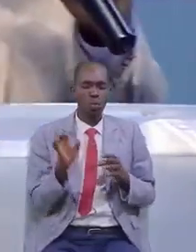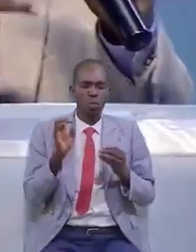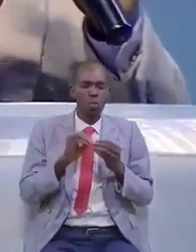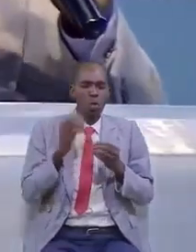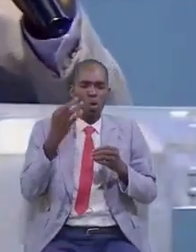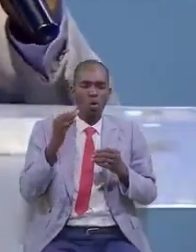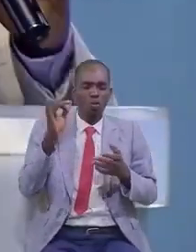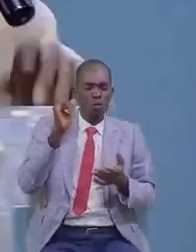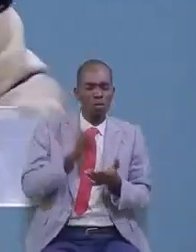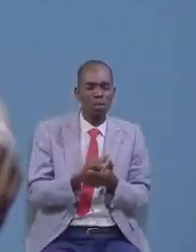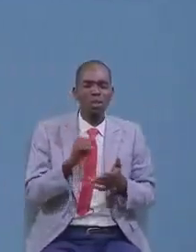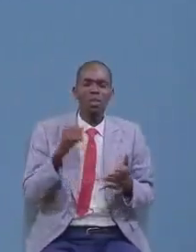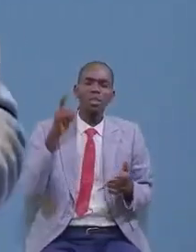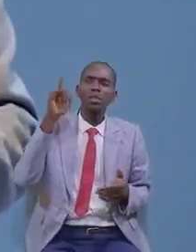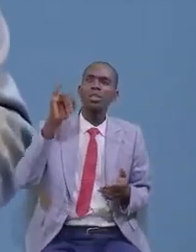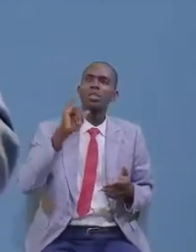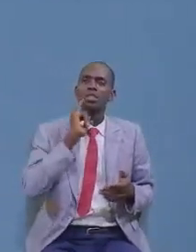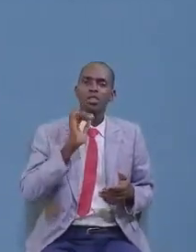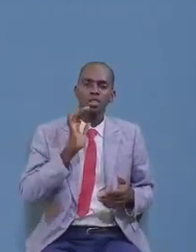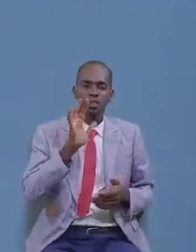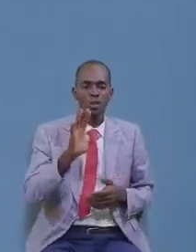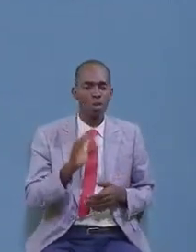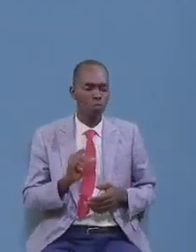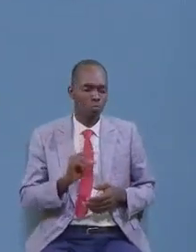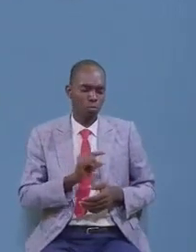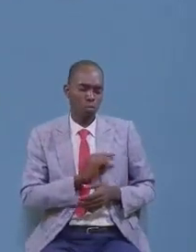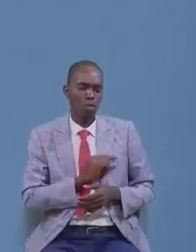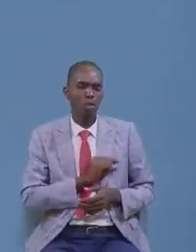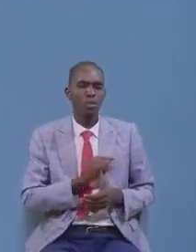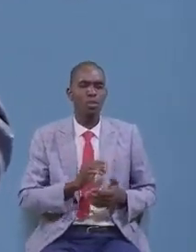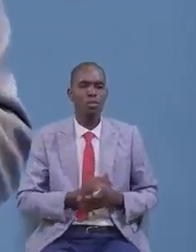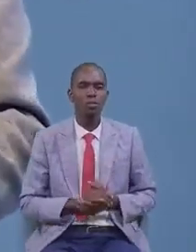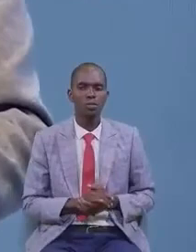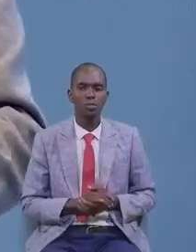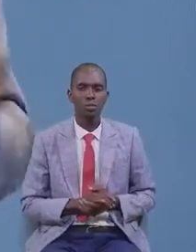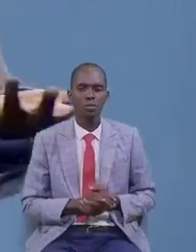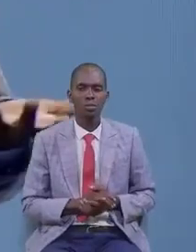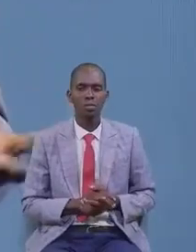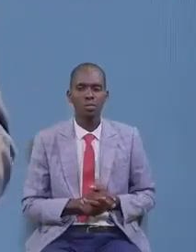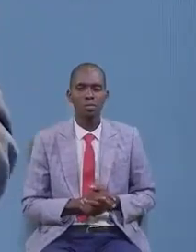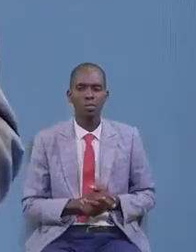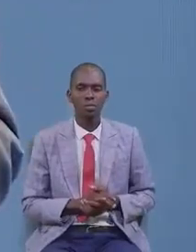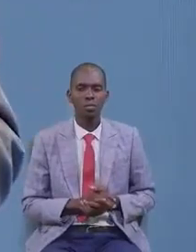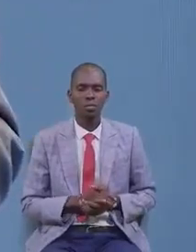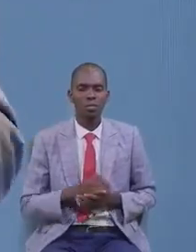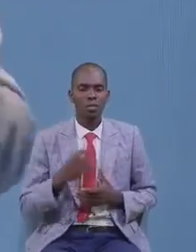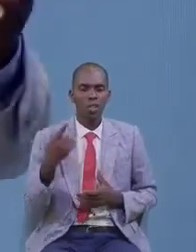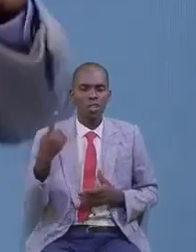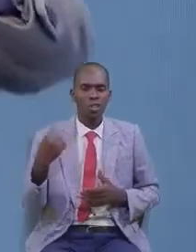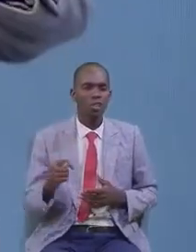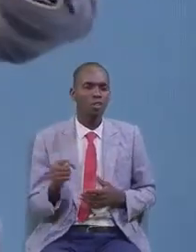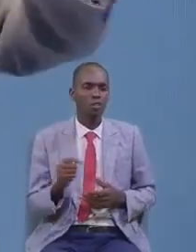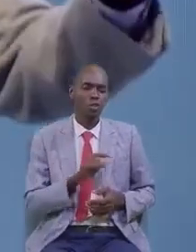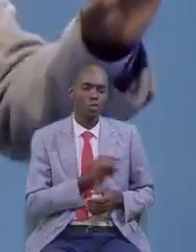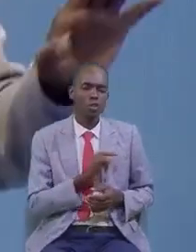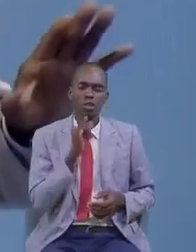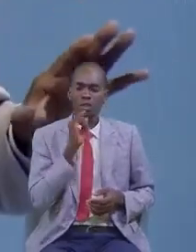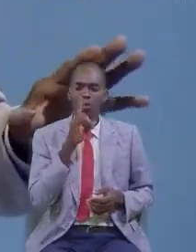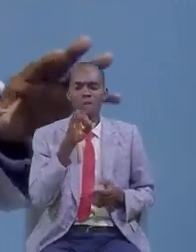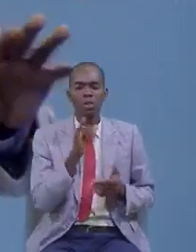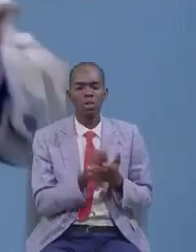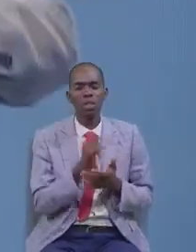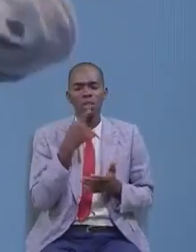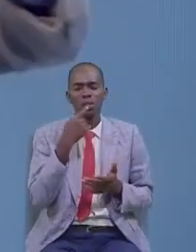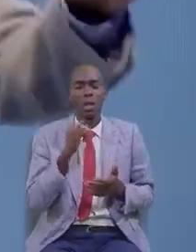the conscience. మీ మనస్సాక్షి ఎలా ఉంటుందో మీరు మరి ఎక్కువ ఆ రీతిగా ఉంటారు. The conscience is the one that says, okay, I'll not talk to